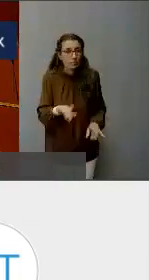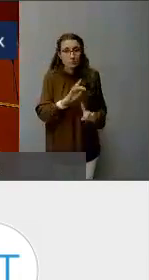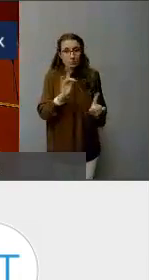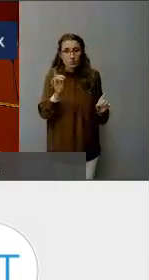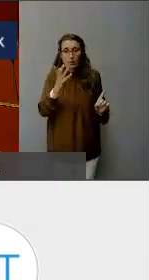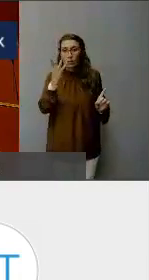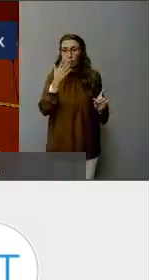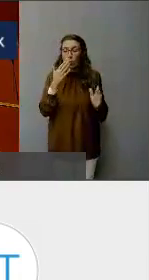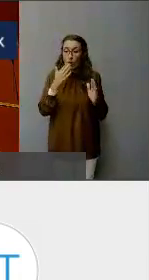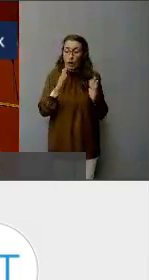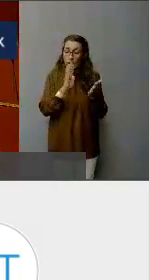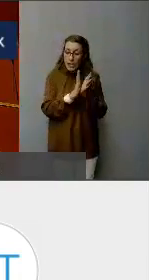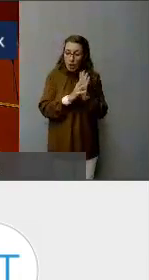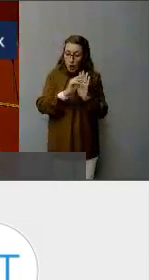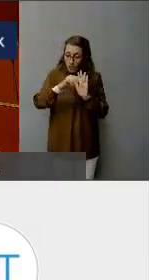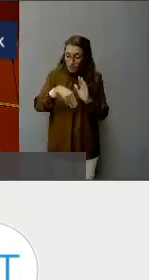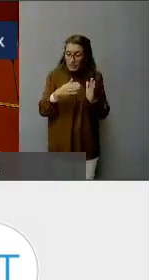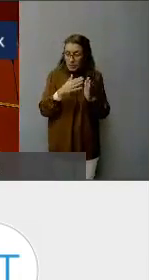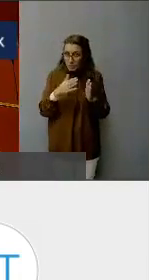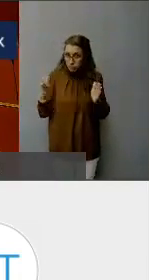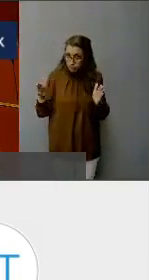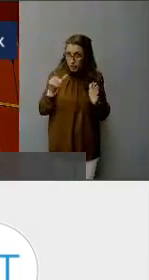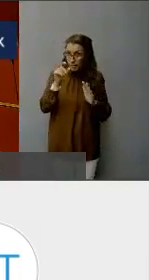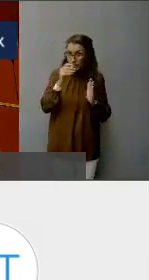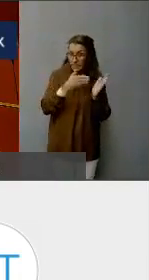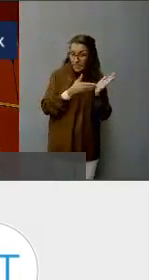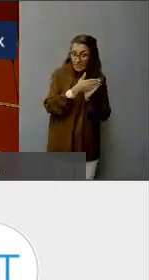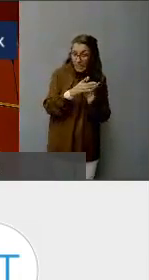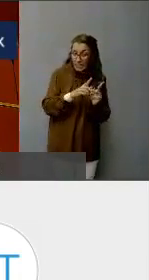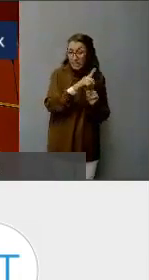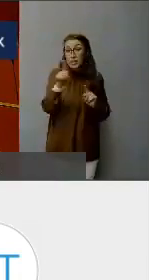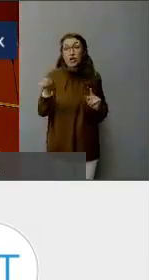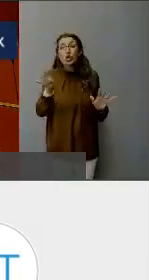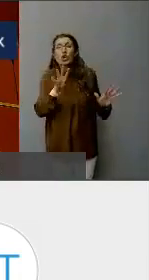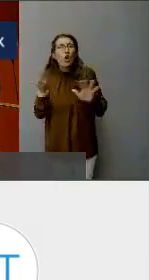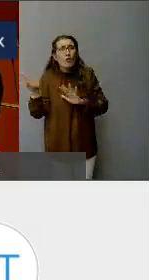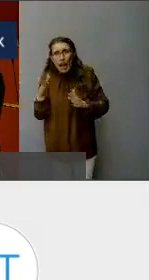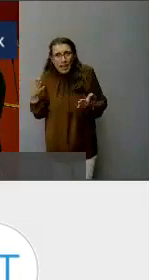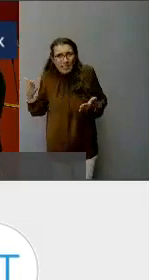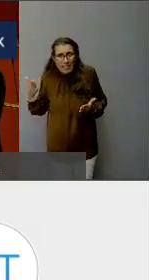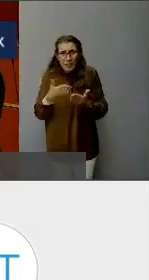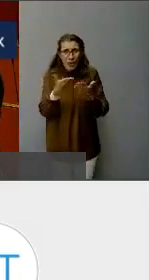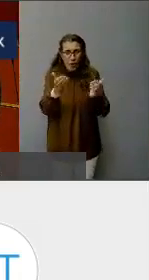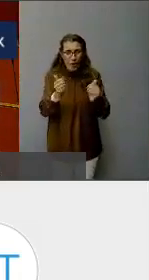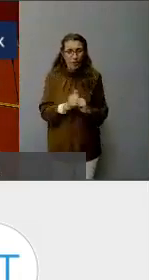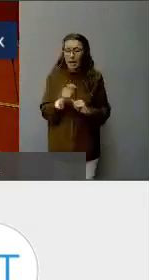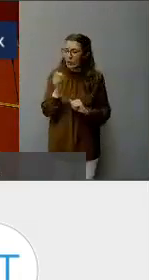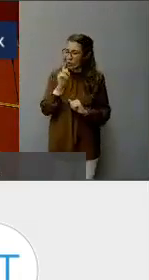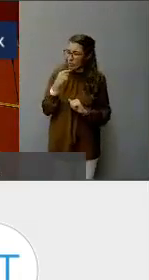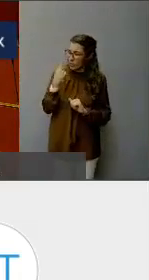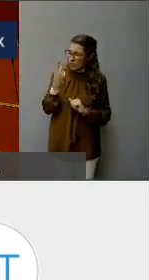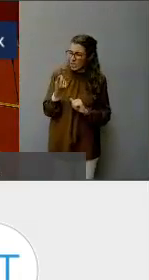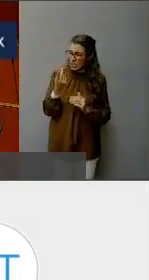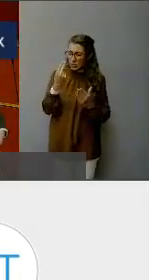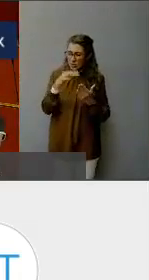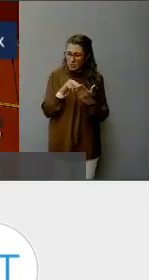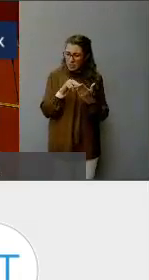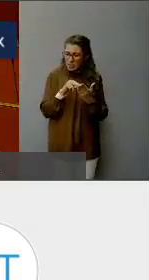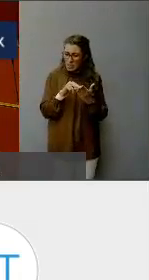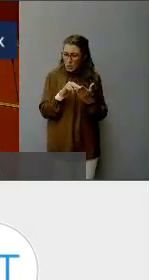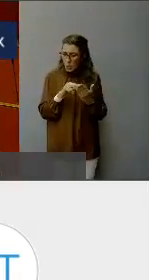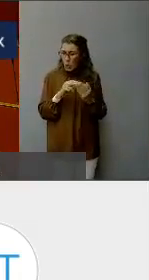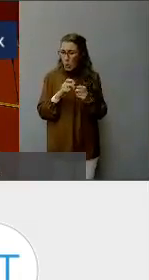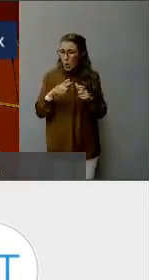della convenzione da vent'anni noi proponiamo fino a 99 ma poi ho visto che c'è un emendamento di maggioranza che dice da 20 a